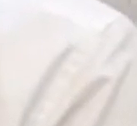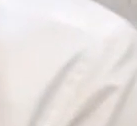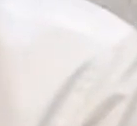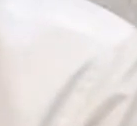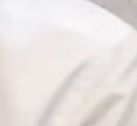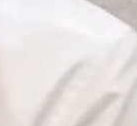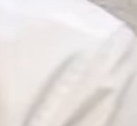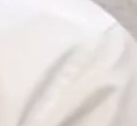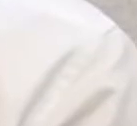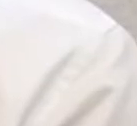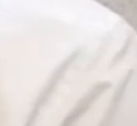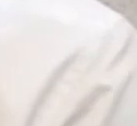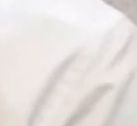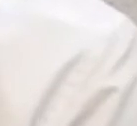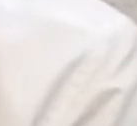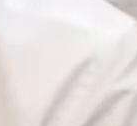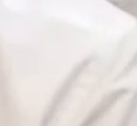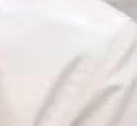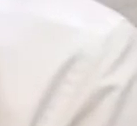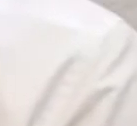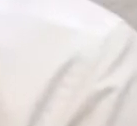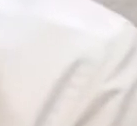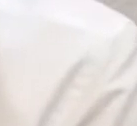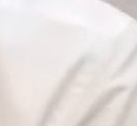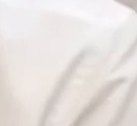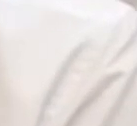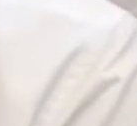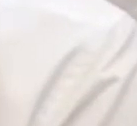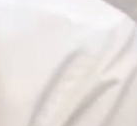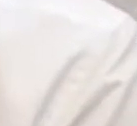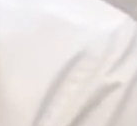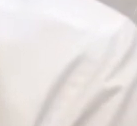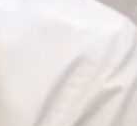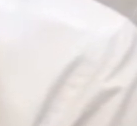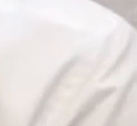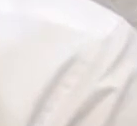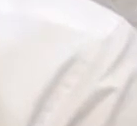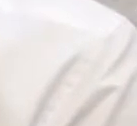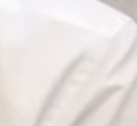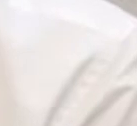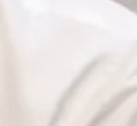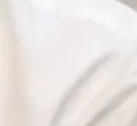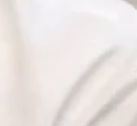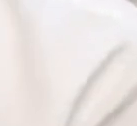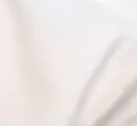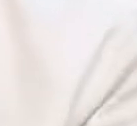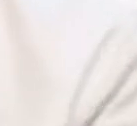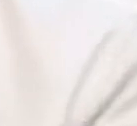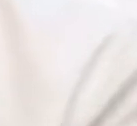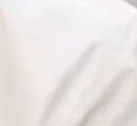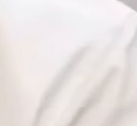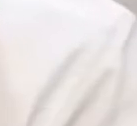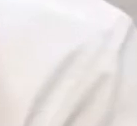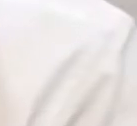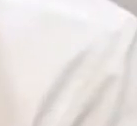ya. Yang pertama harus diingat juga, saya yakin tidak mungkin kita bisa memuaskan semua pihak. Saya